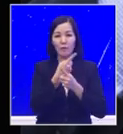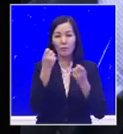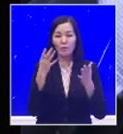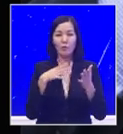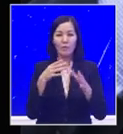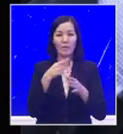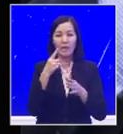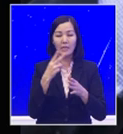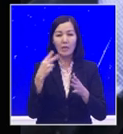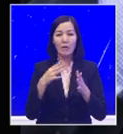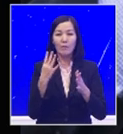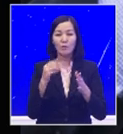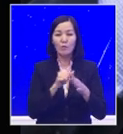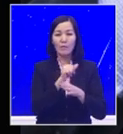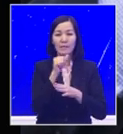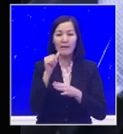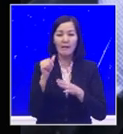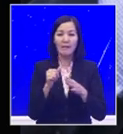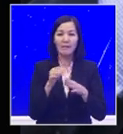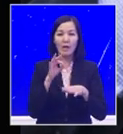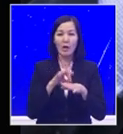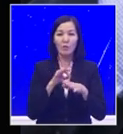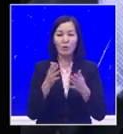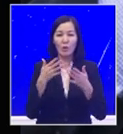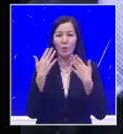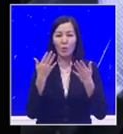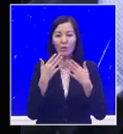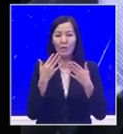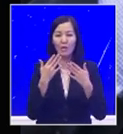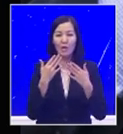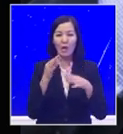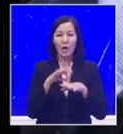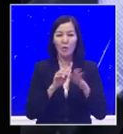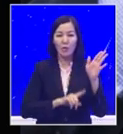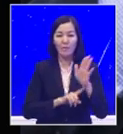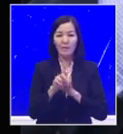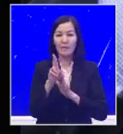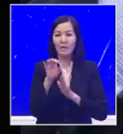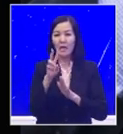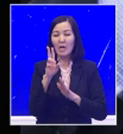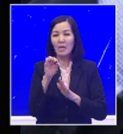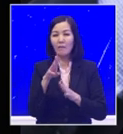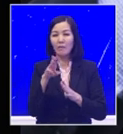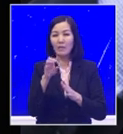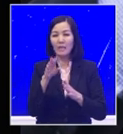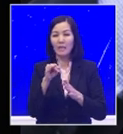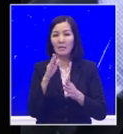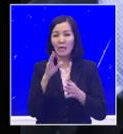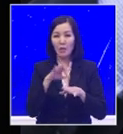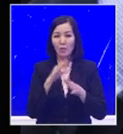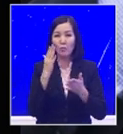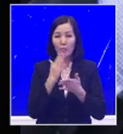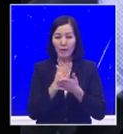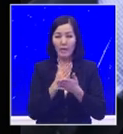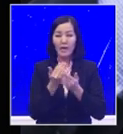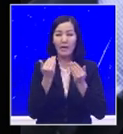ол соңғы 24 сағатта менде аурудың жеңіл белгілері пайда бола бастады. Менің коронавирусқа тапсырған тестім оң нәтиже берді.